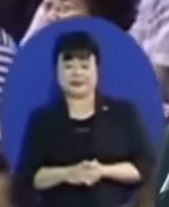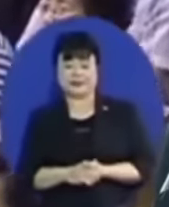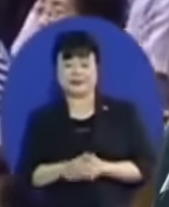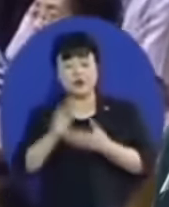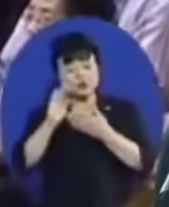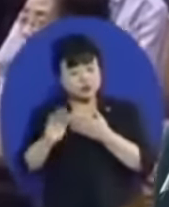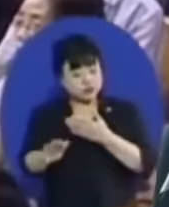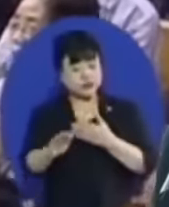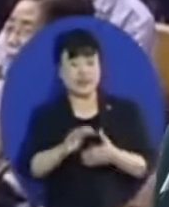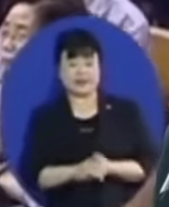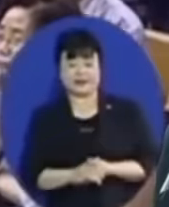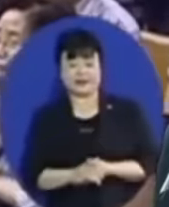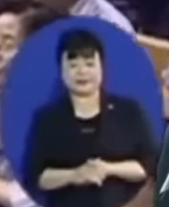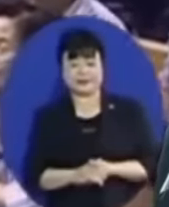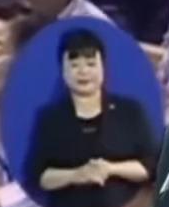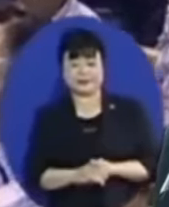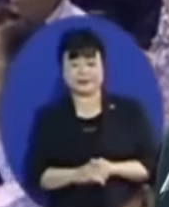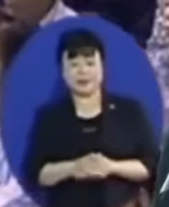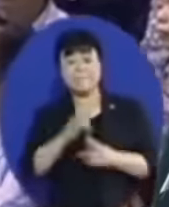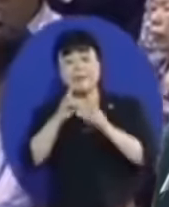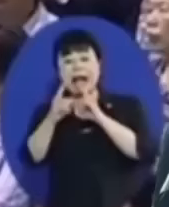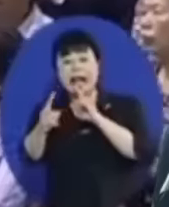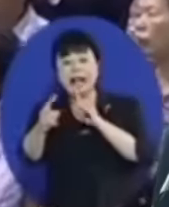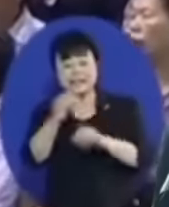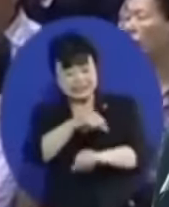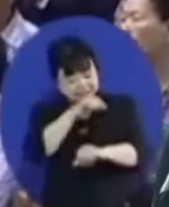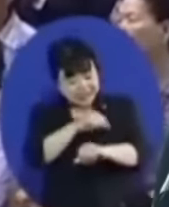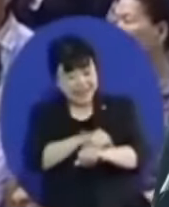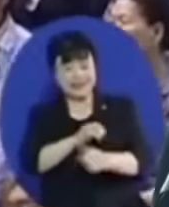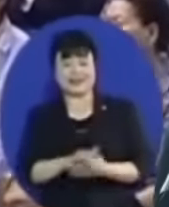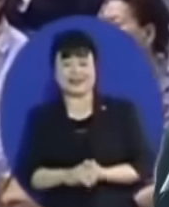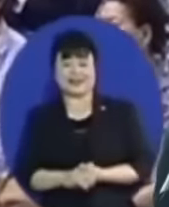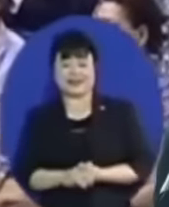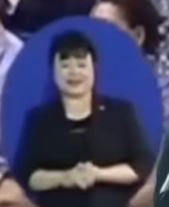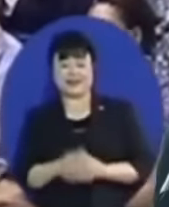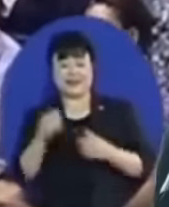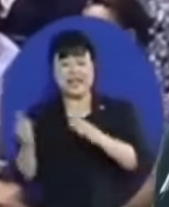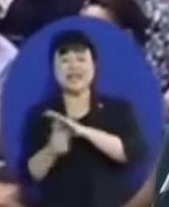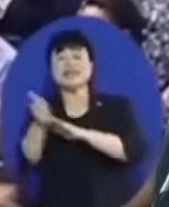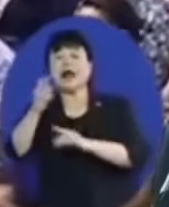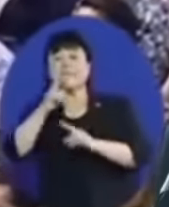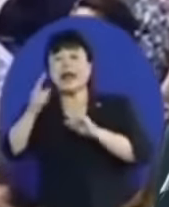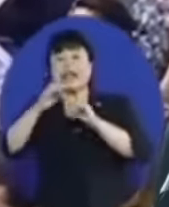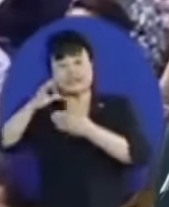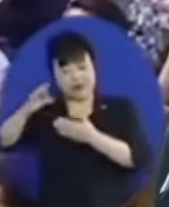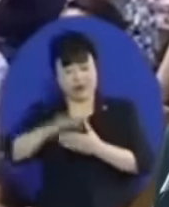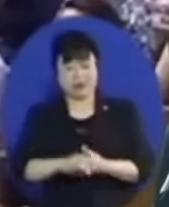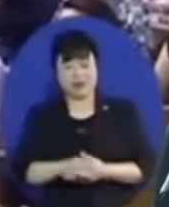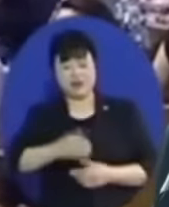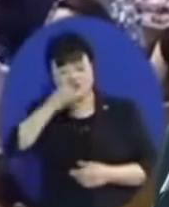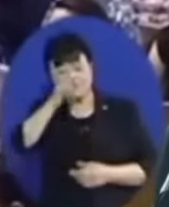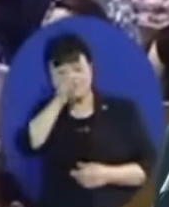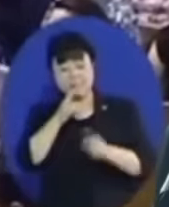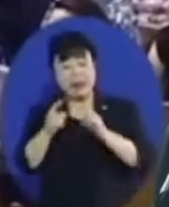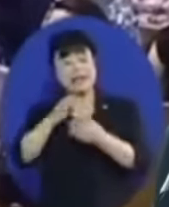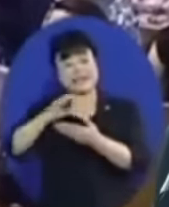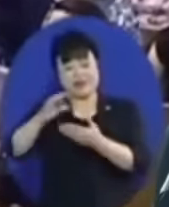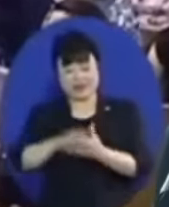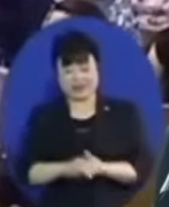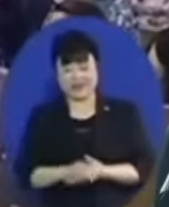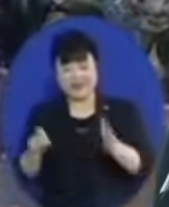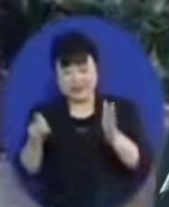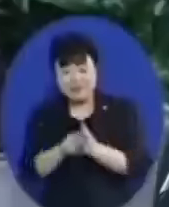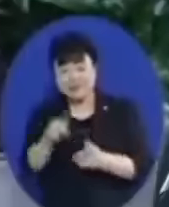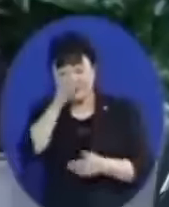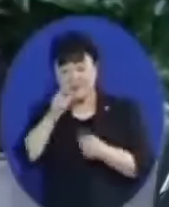그러고 난 다음 우리는 말을 잘해야 되는 것입니다. 우리는 희망찬 말을 해야 되고 꿈이 있는 말을 해야 되고